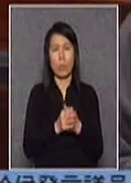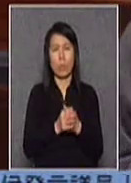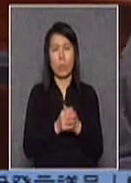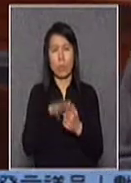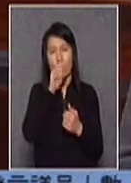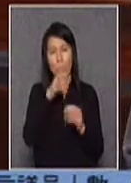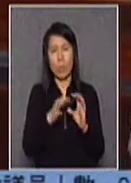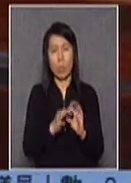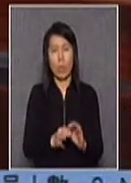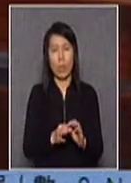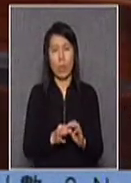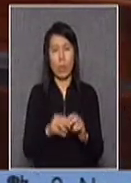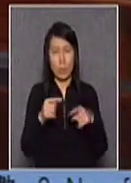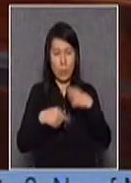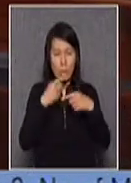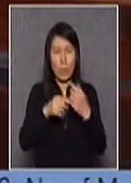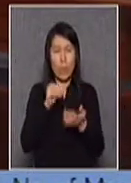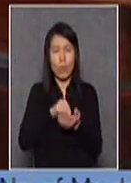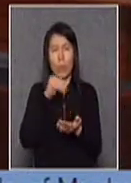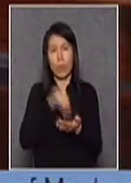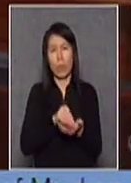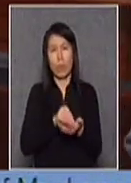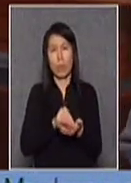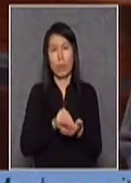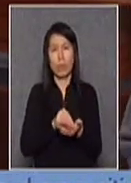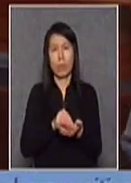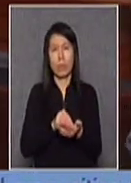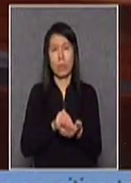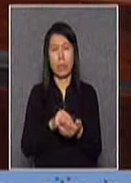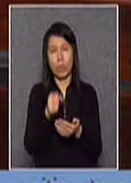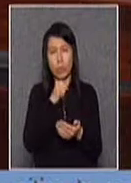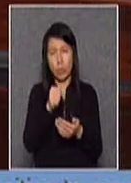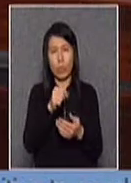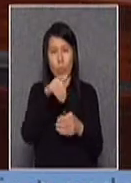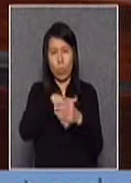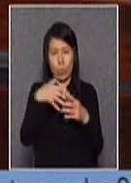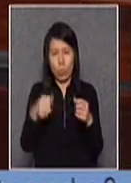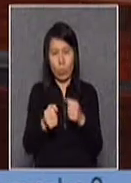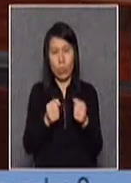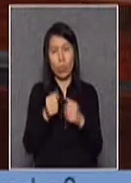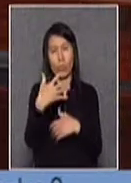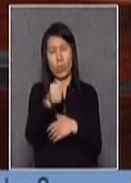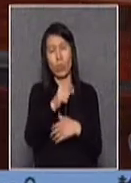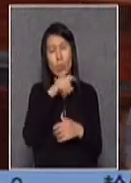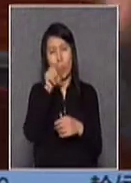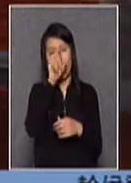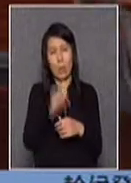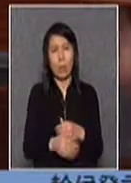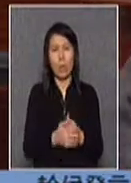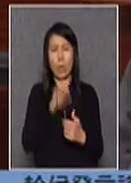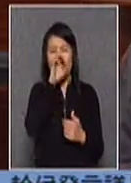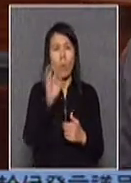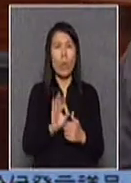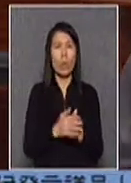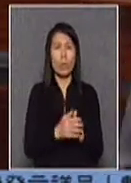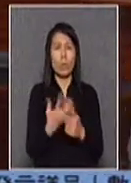和討論到決定這個有關這些傳媒的控股權的問題，不講這個問題，單講這